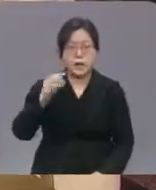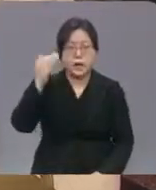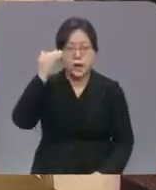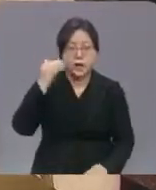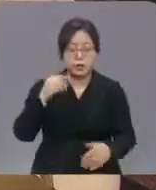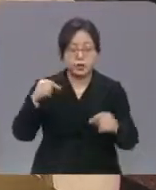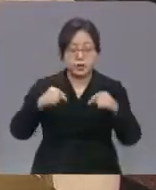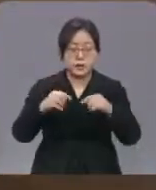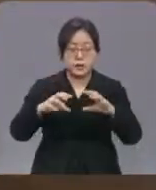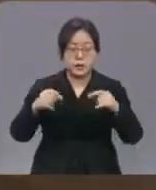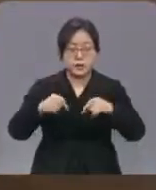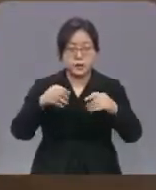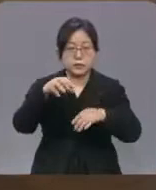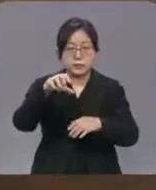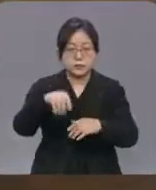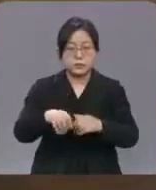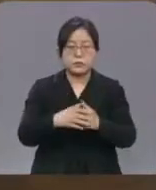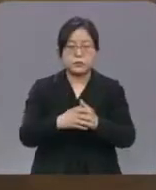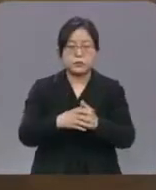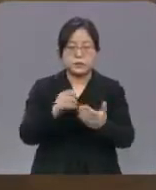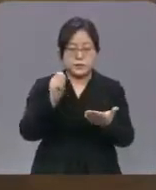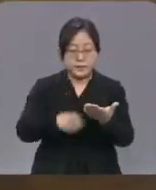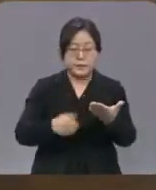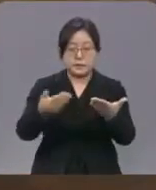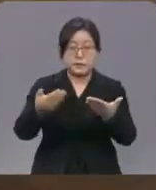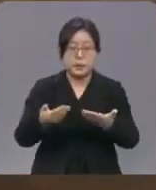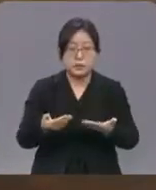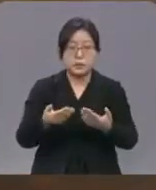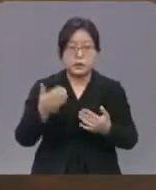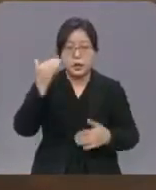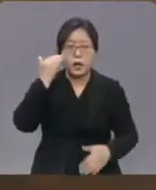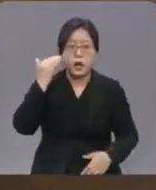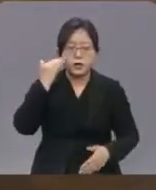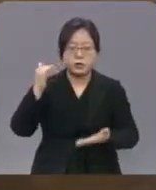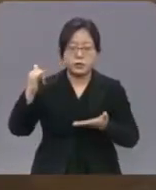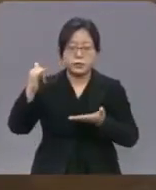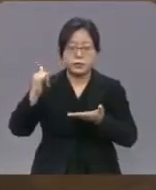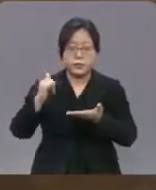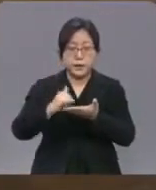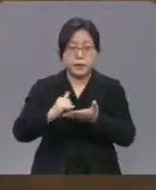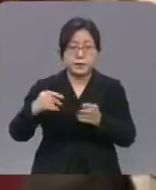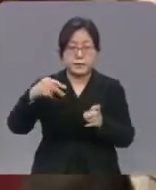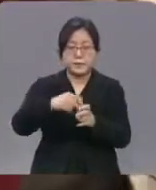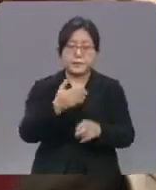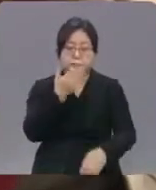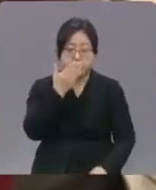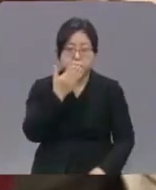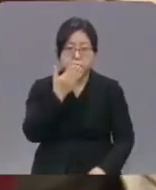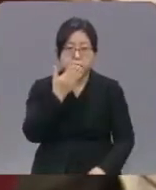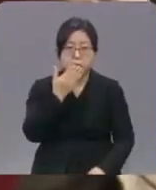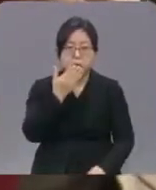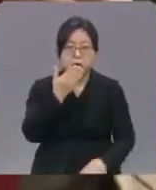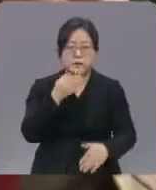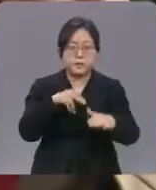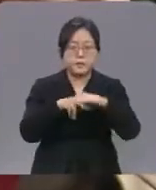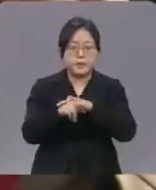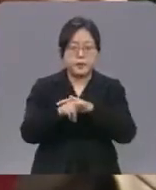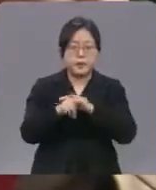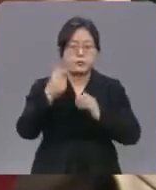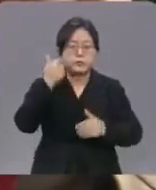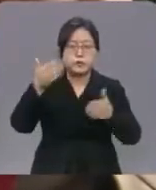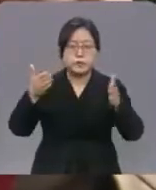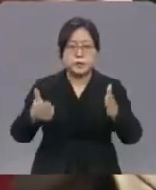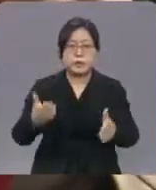대사관에 도착한 최 군은 동포 비자를 발급받은 뒤 한국행 비행기에 몸을 실었고 목숨을 건 피란 엿새